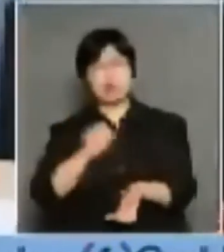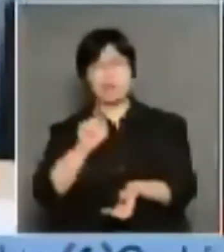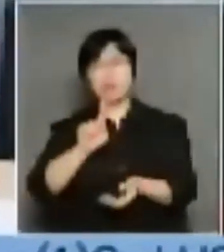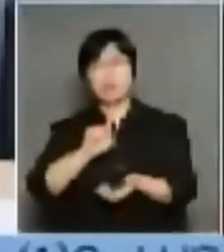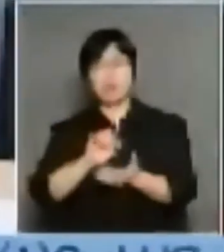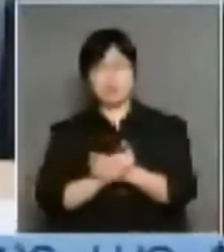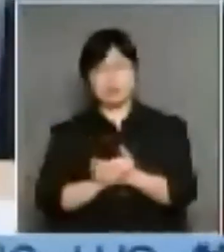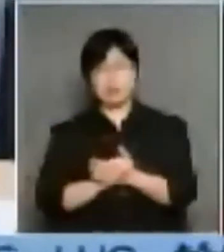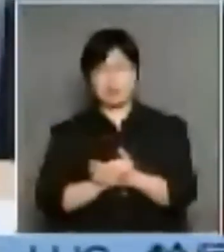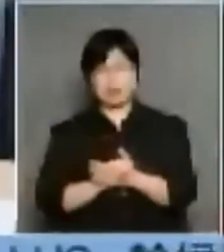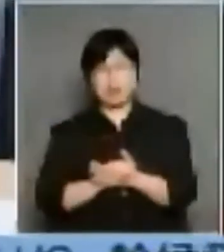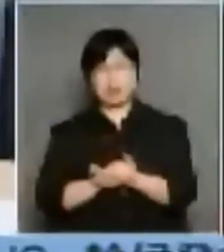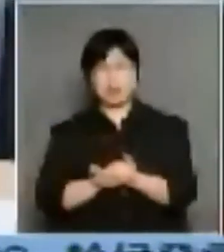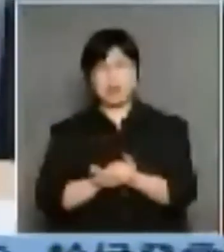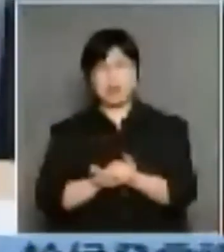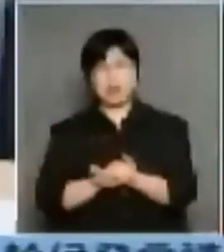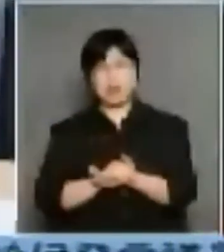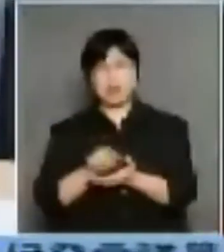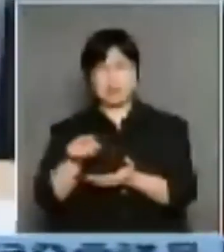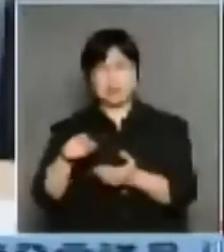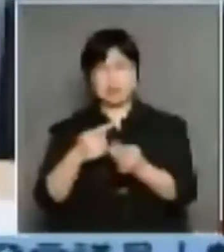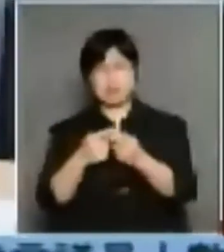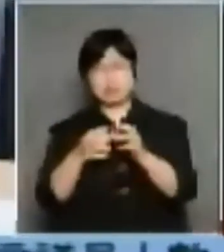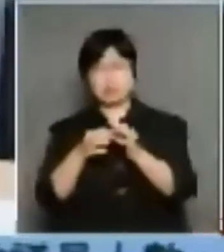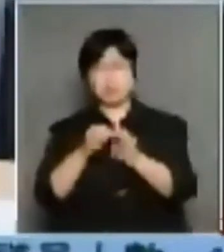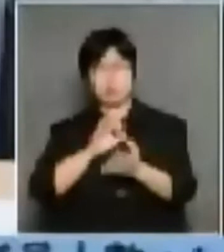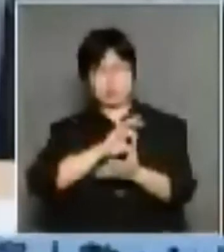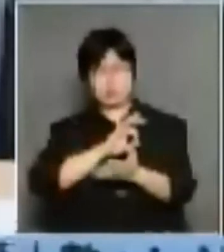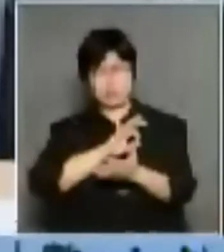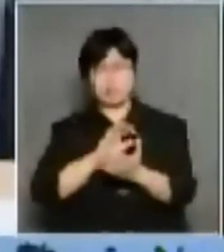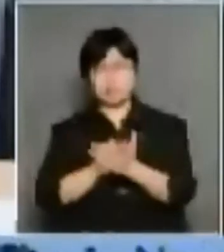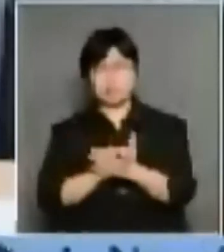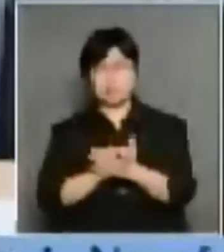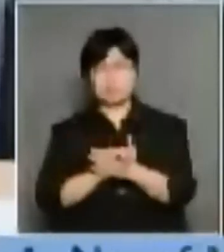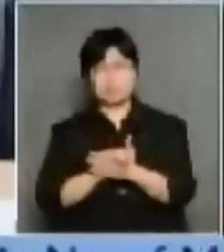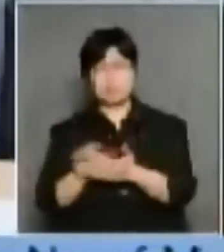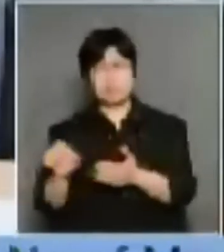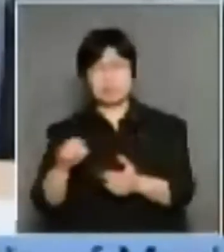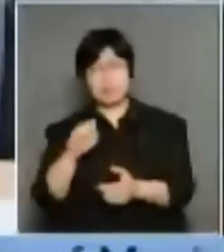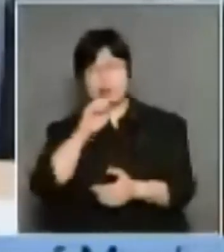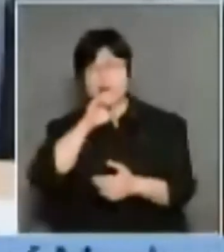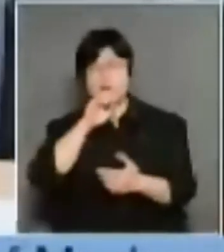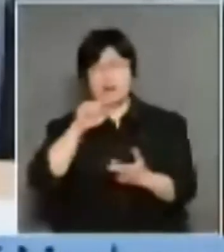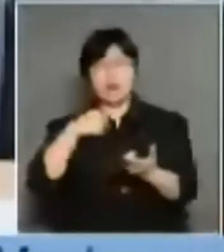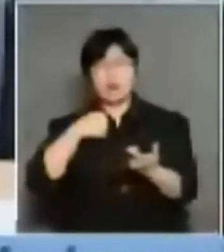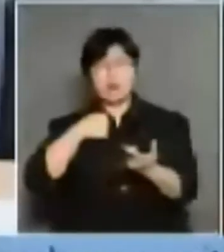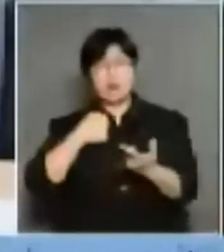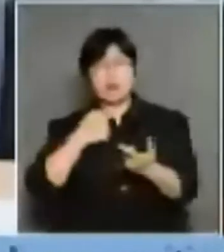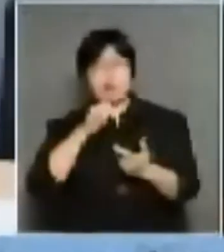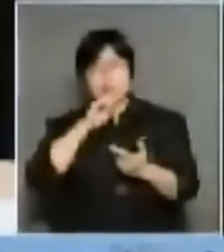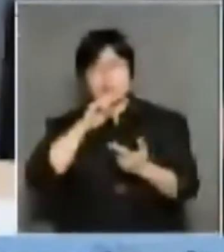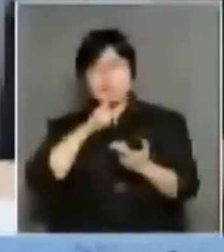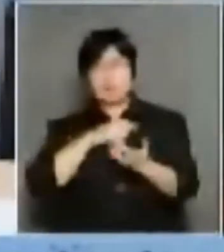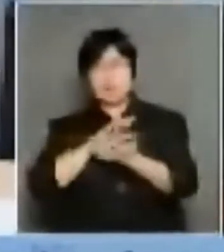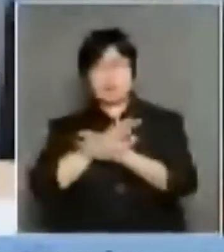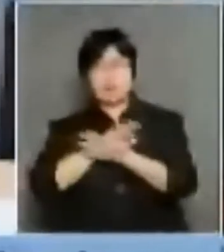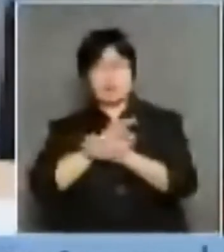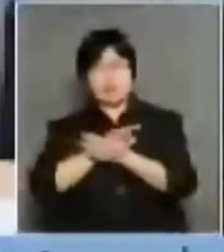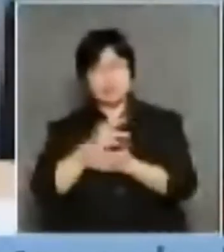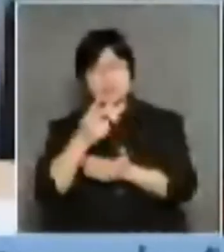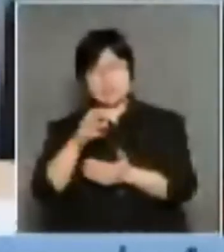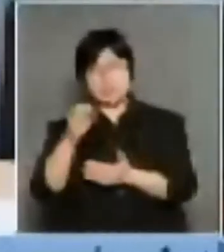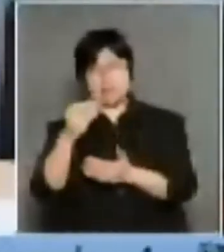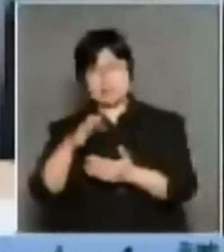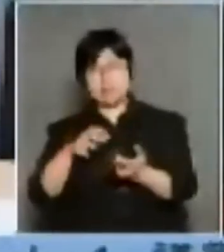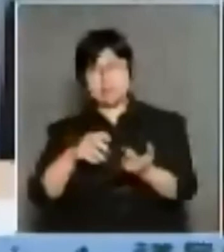是不是你工聯會還在口口聲聲說做，即是搞了幾十年你出到這樣